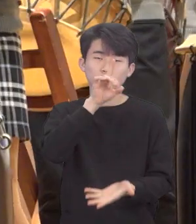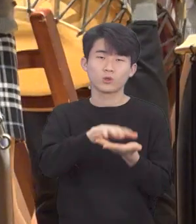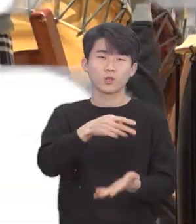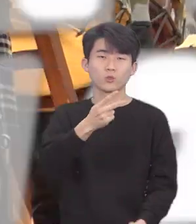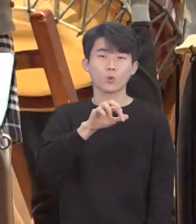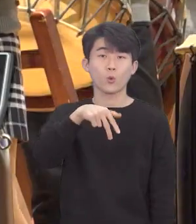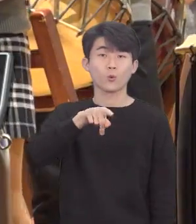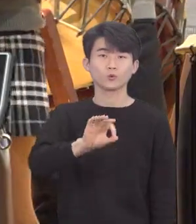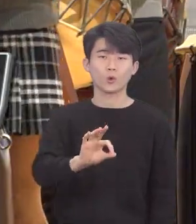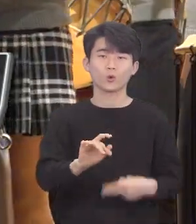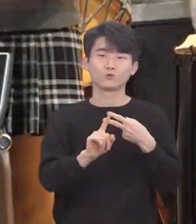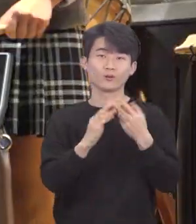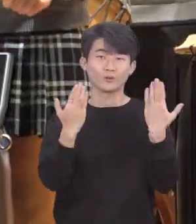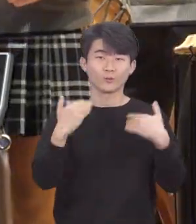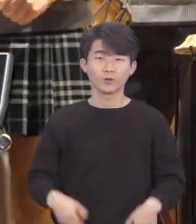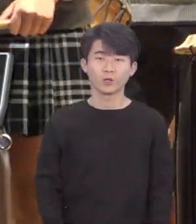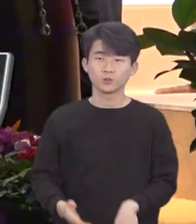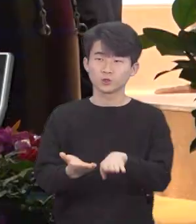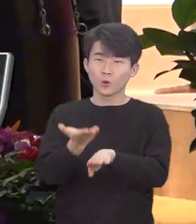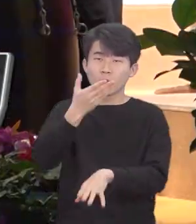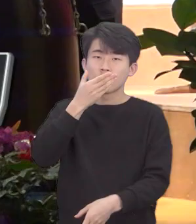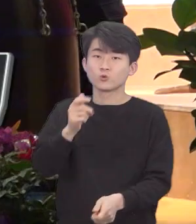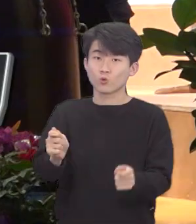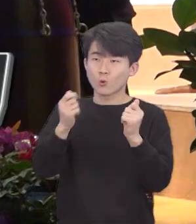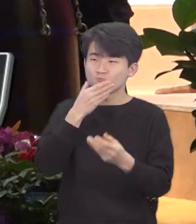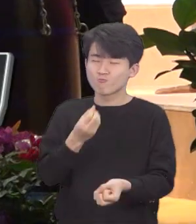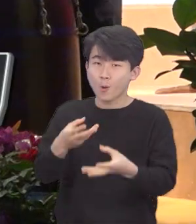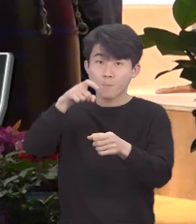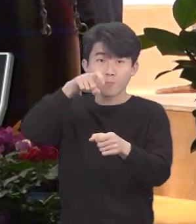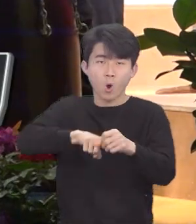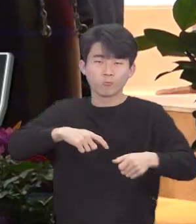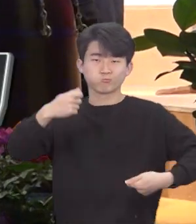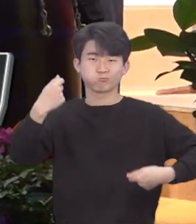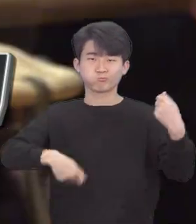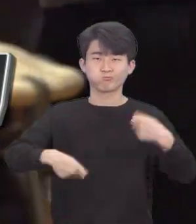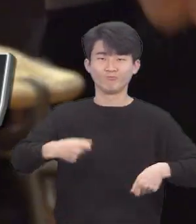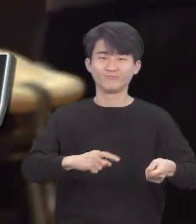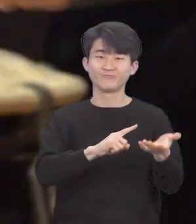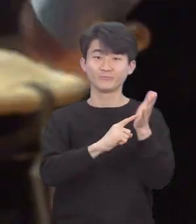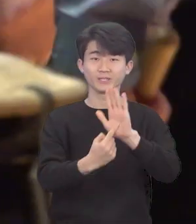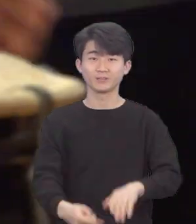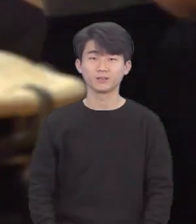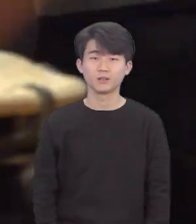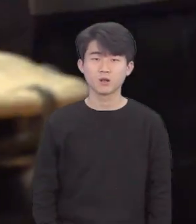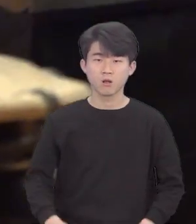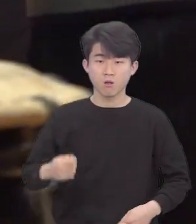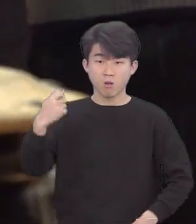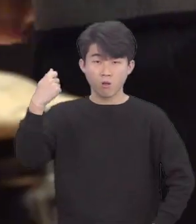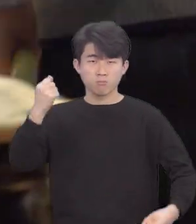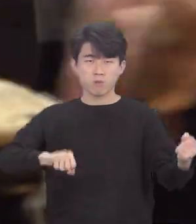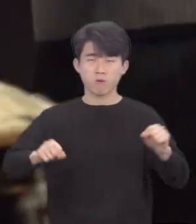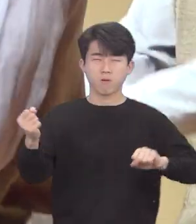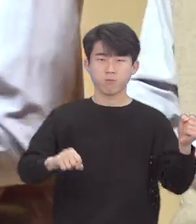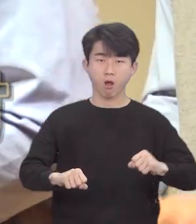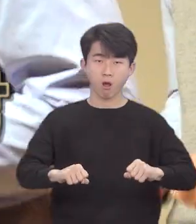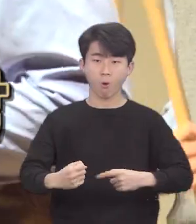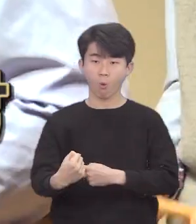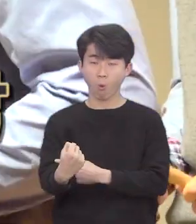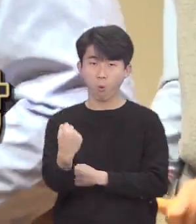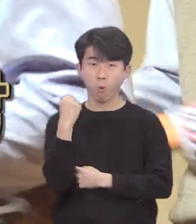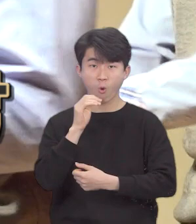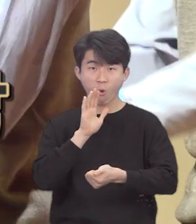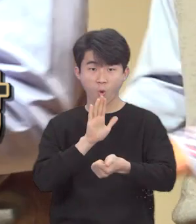동성중학교에서는 선배들의 졸업을 축하하는 축하 연주로 졸업식의 화려한 문을 열었는데요. 새 출발에 힘찬